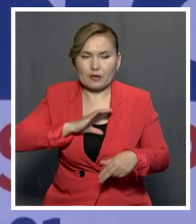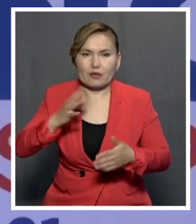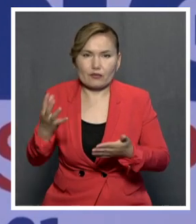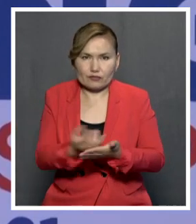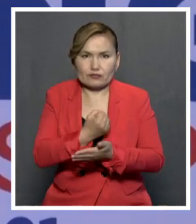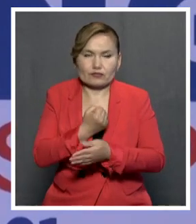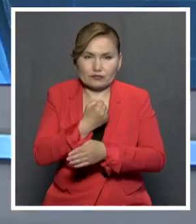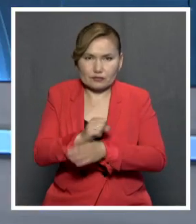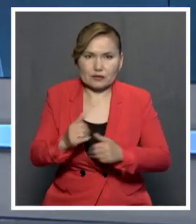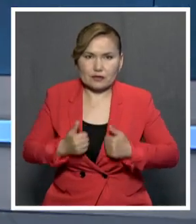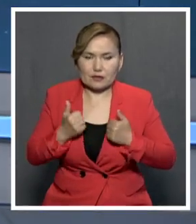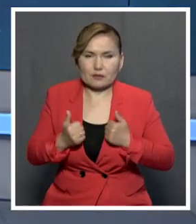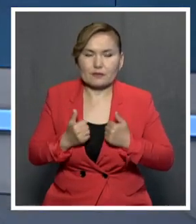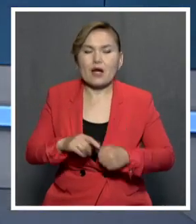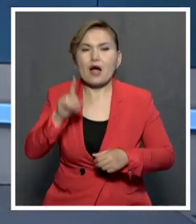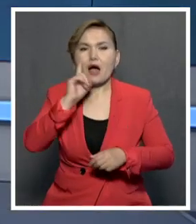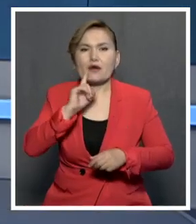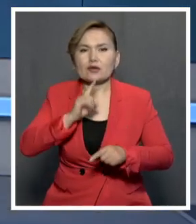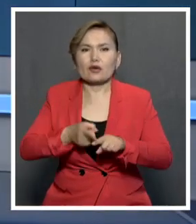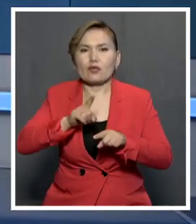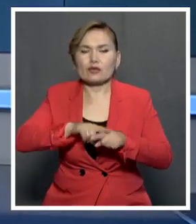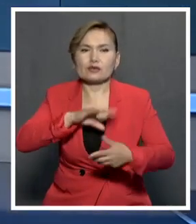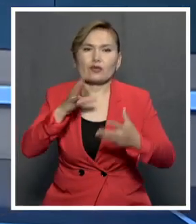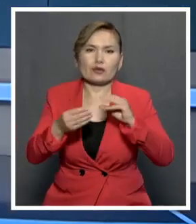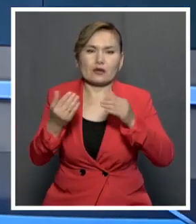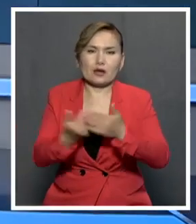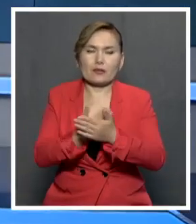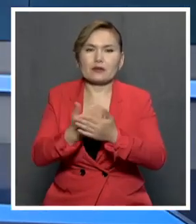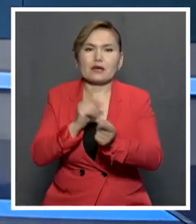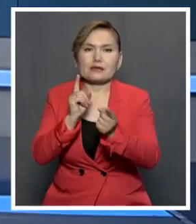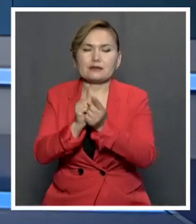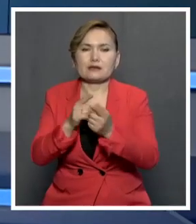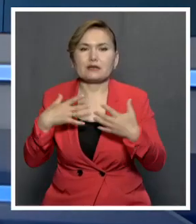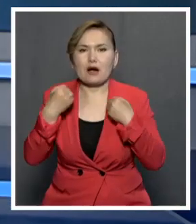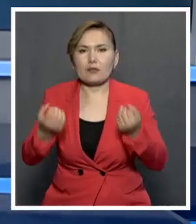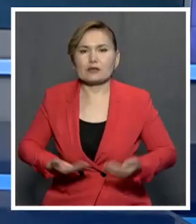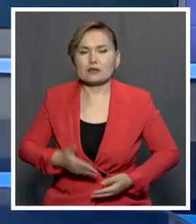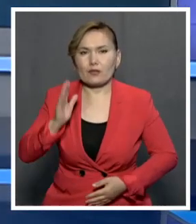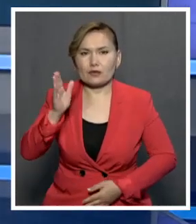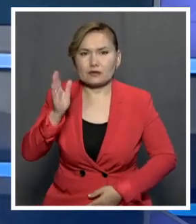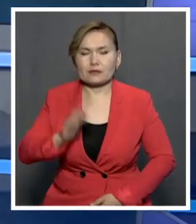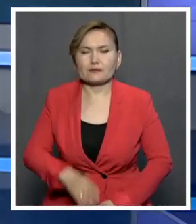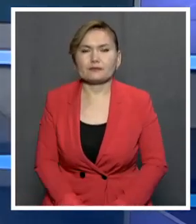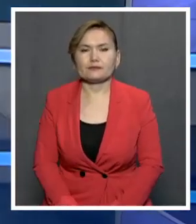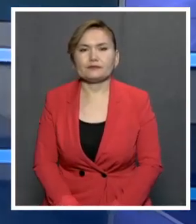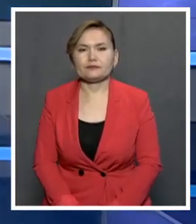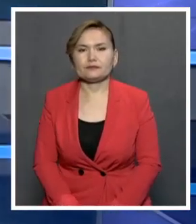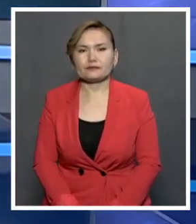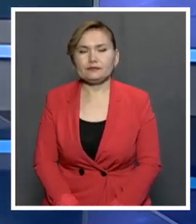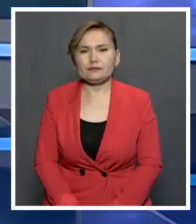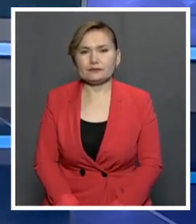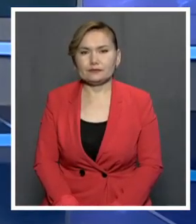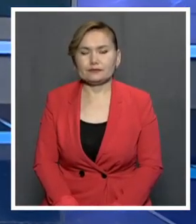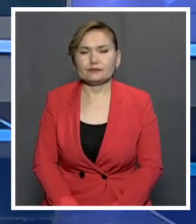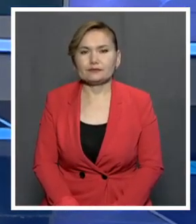күшімізді саламыз. Әзірге айтарымыз осы. Редакциямызға ұсынар ақпаратыңыз болса, экранда көрсетілген номерге хабарласуыңызға болады. Келесі эфирде